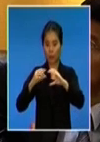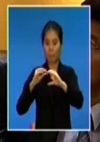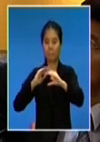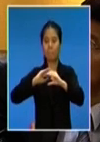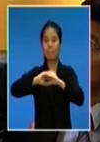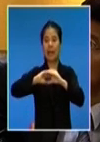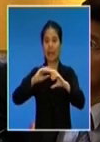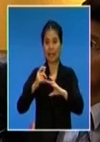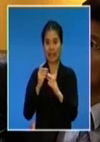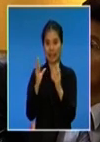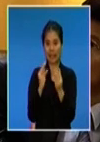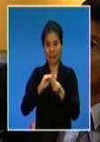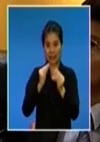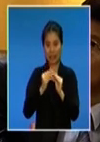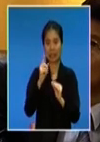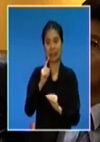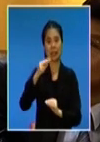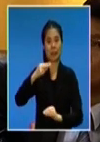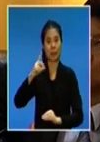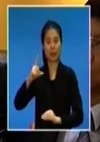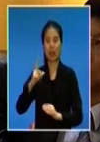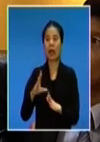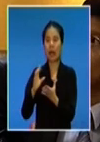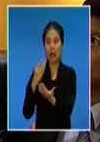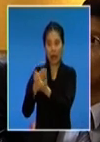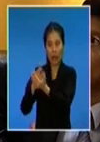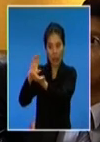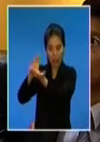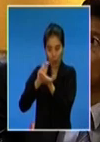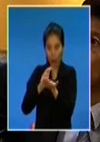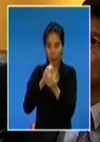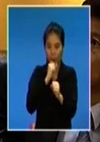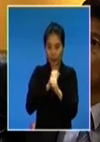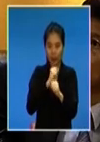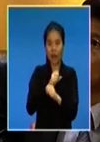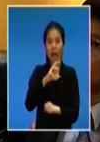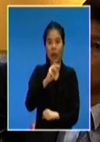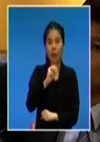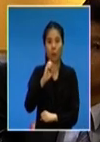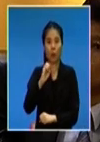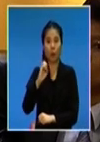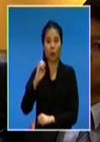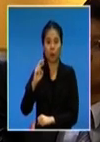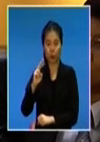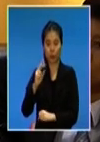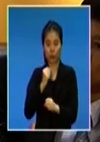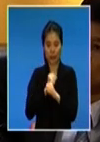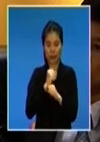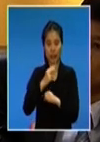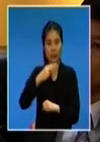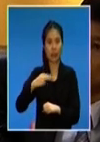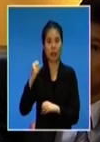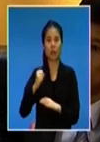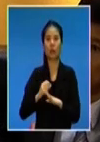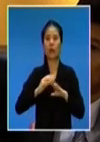างอื่นเงินตรงนี้เราตอนนี้เราจะเอามาทำเป็นที่ทำ MOU จะใส่เข้าไปในหลักสูตรนะครับที่ว่าไปเสริมสร้